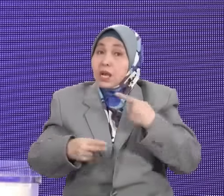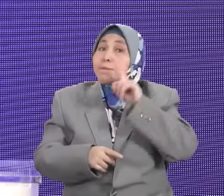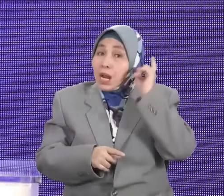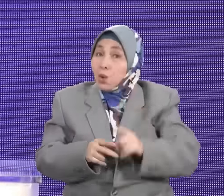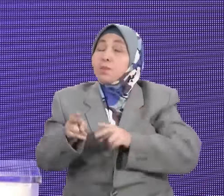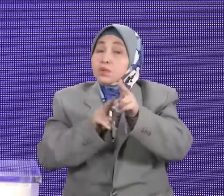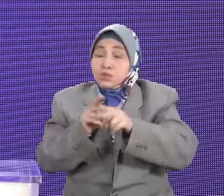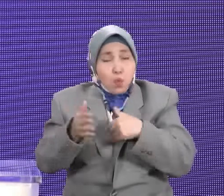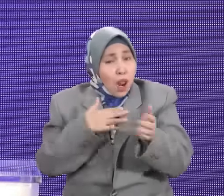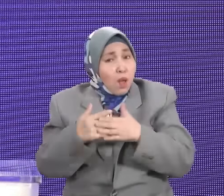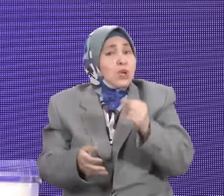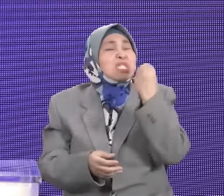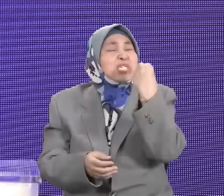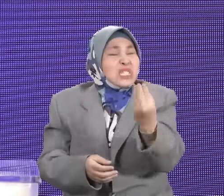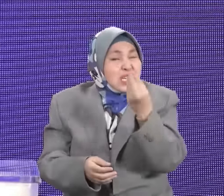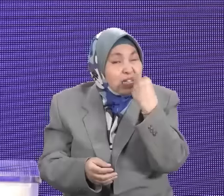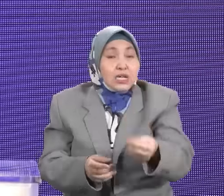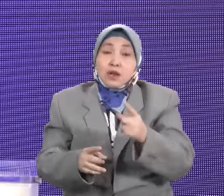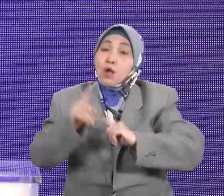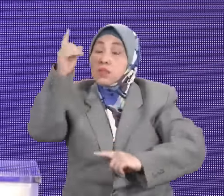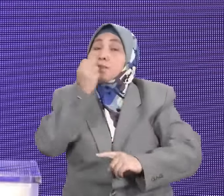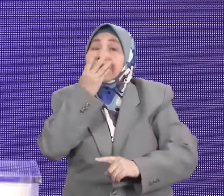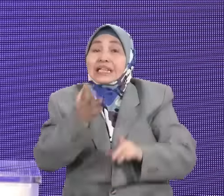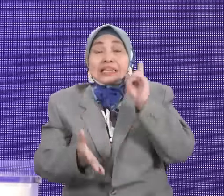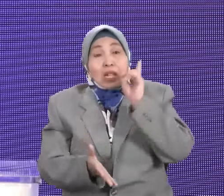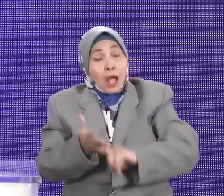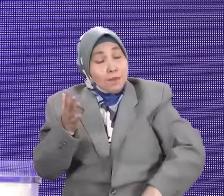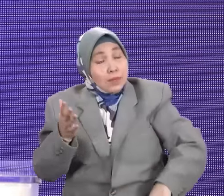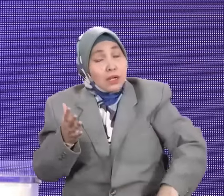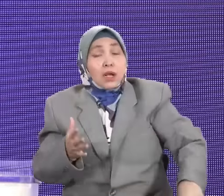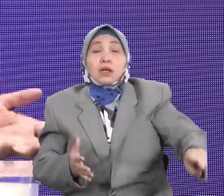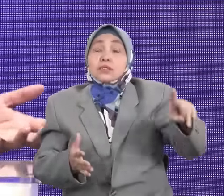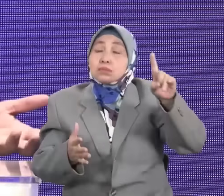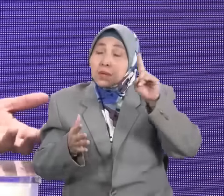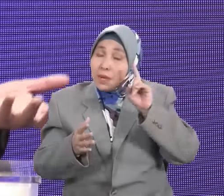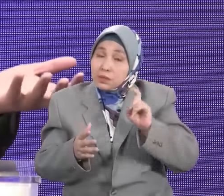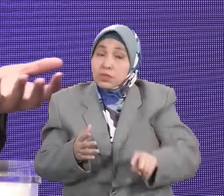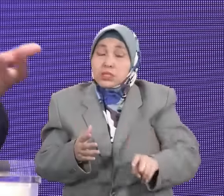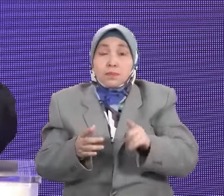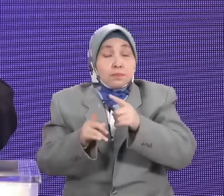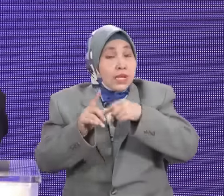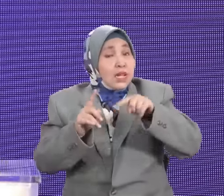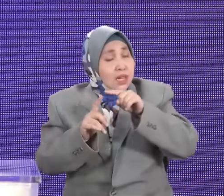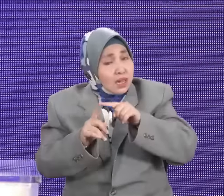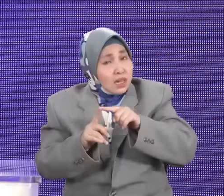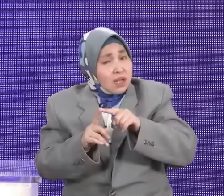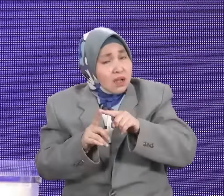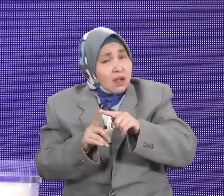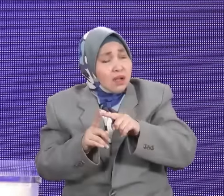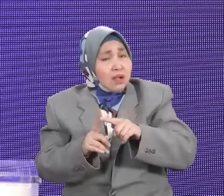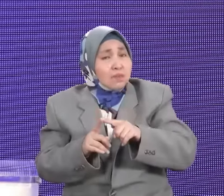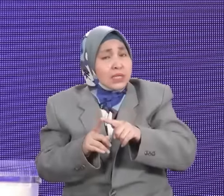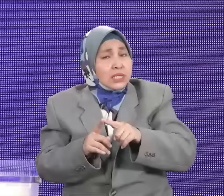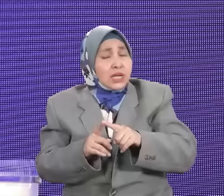itu walaupun sedikit ya Allah menyatakan apa Innallaha Syakir patuhnya bila hajar